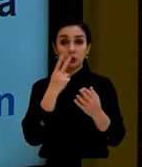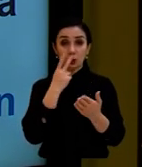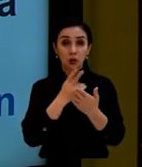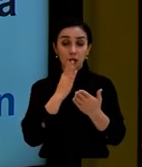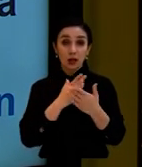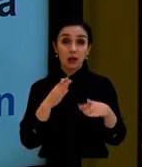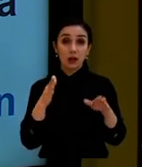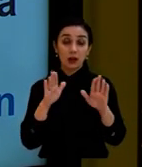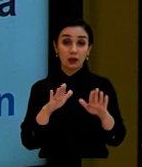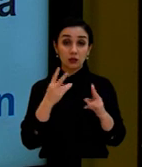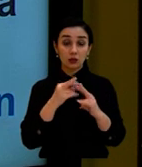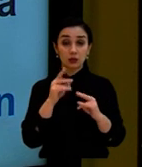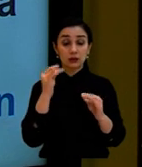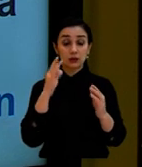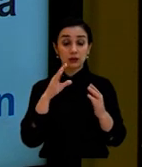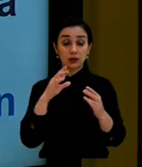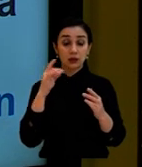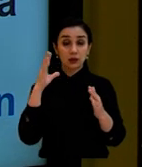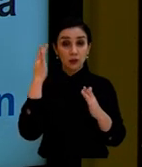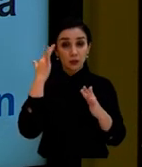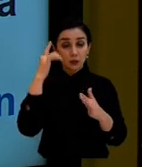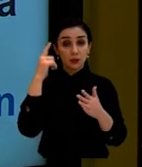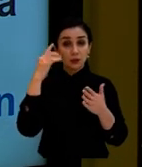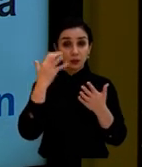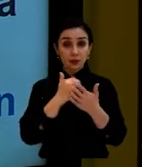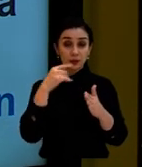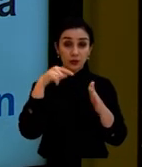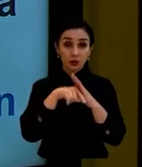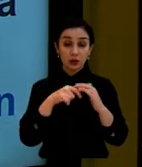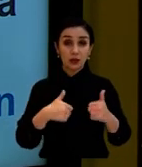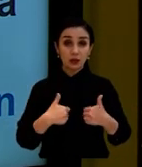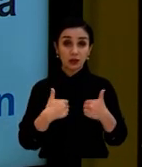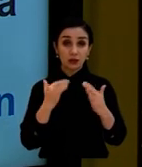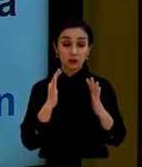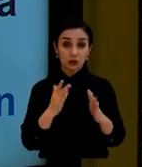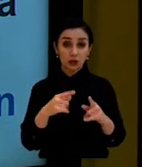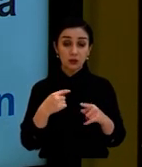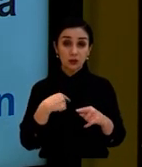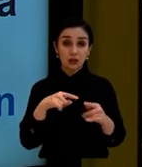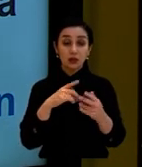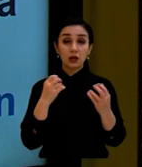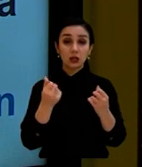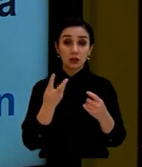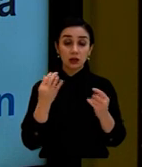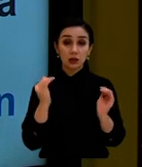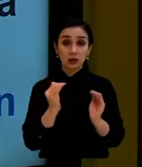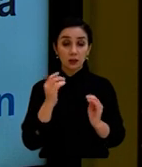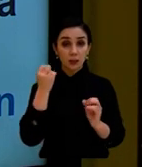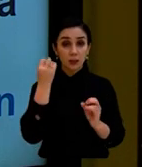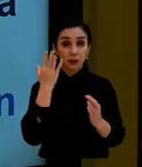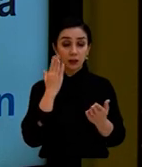ko'ramiz. Lekin uni mag'zini chaqib, chuqurroq anglashga harakat qilsak, biz qanchalik kam bilimga